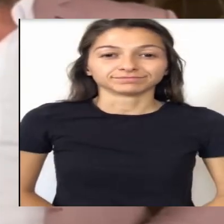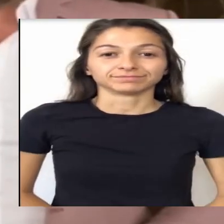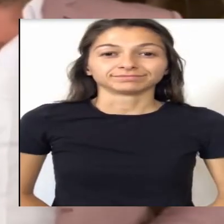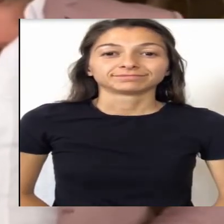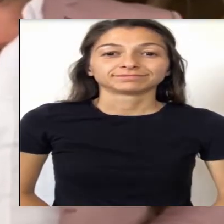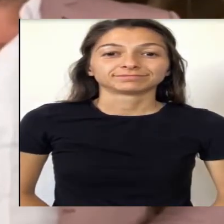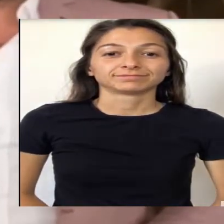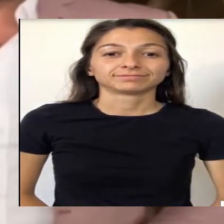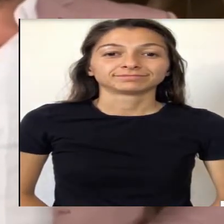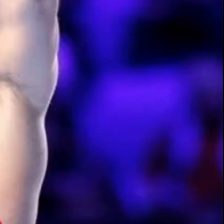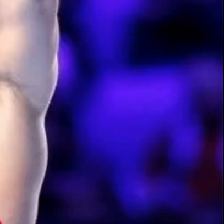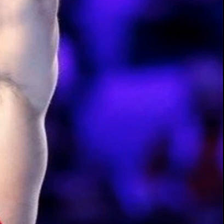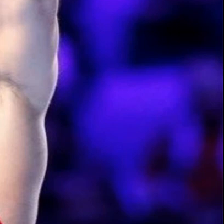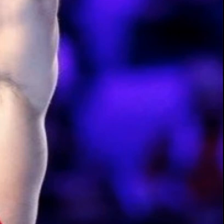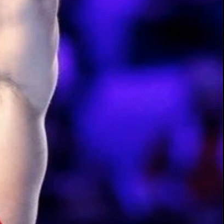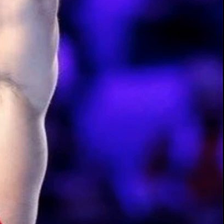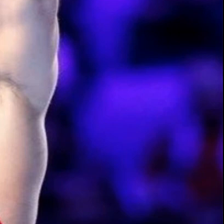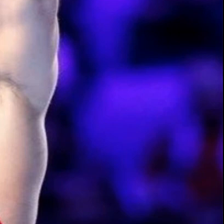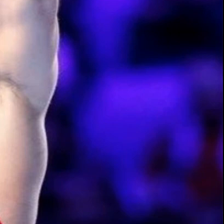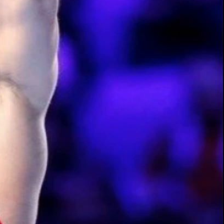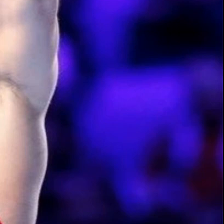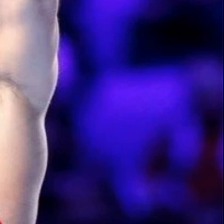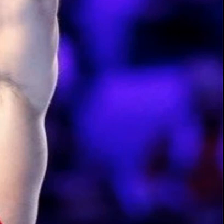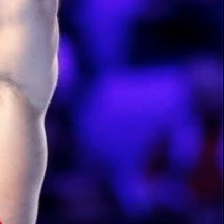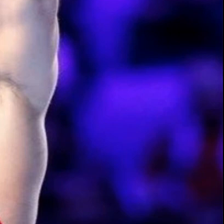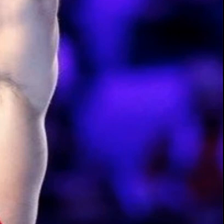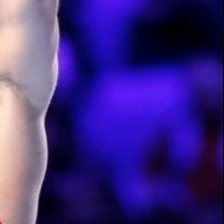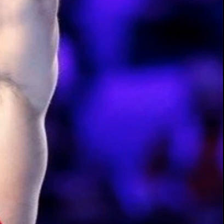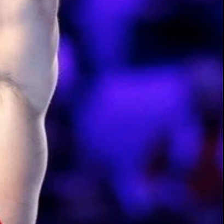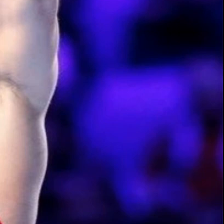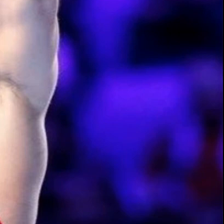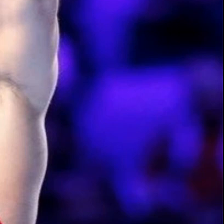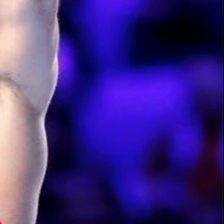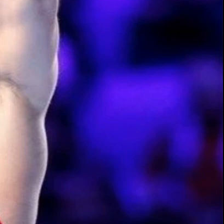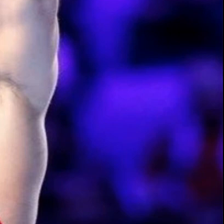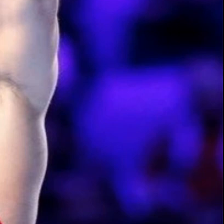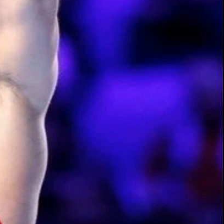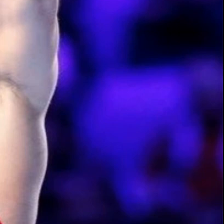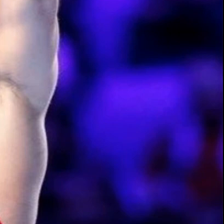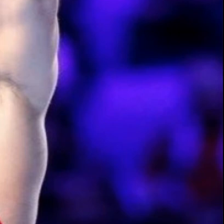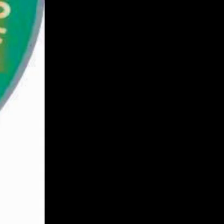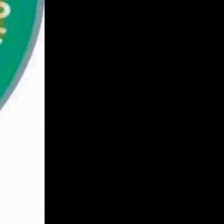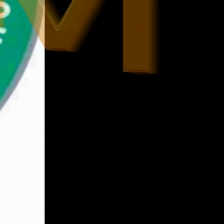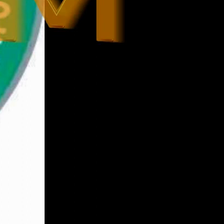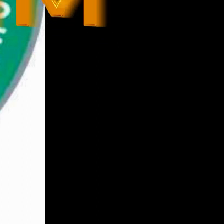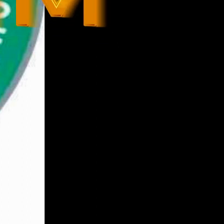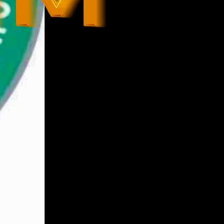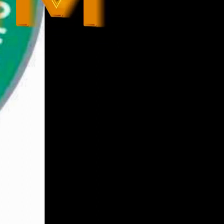Allah derman versin. Yavuzlar aşıkta güneş tuttu.